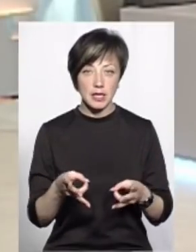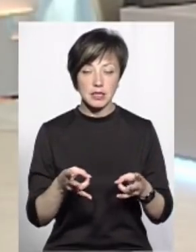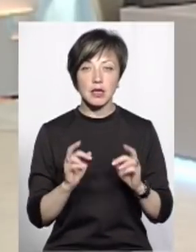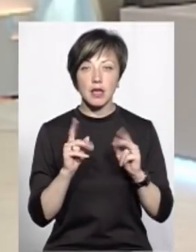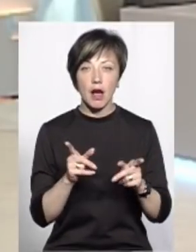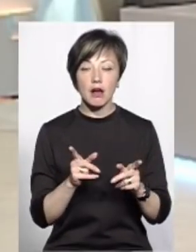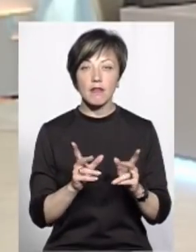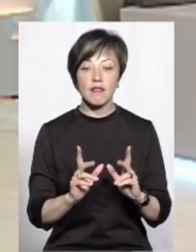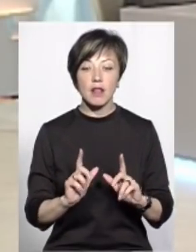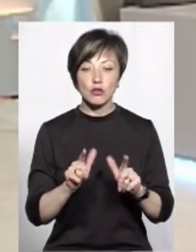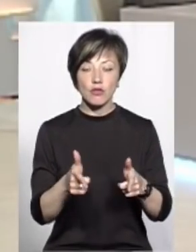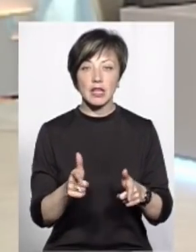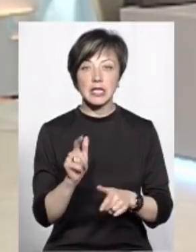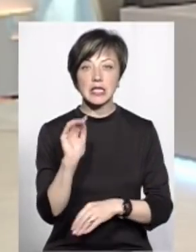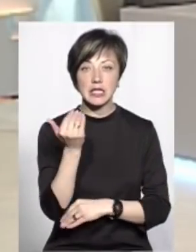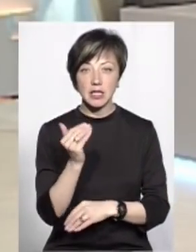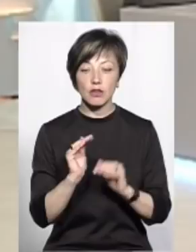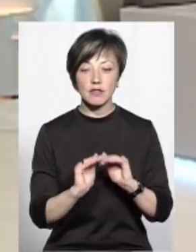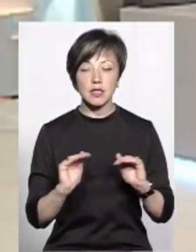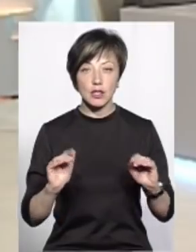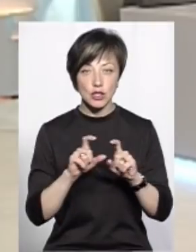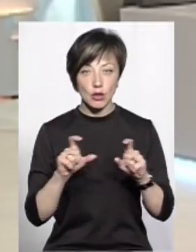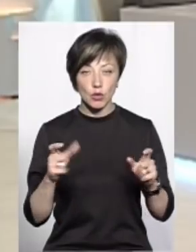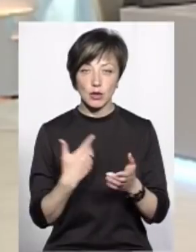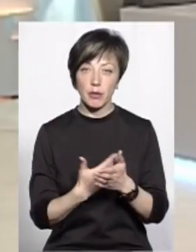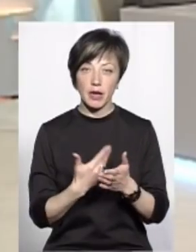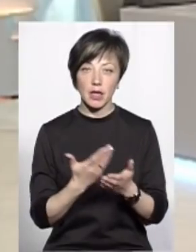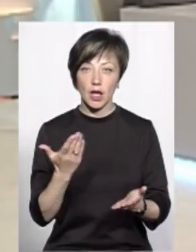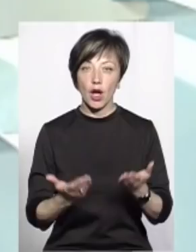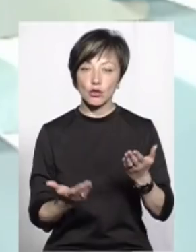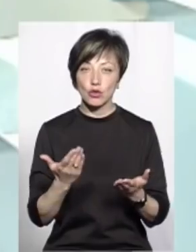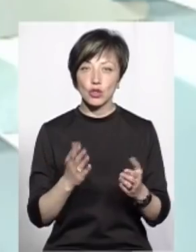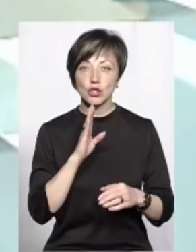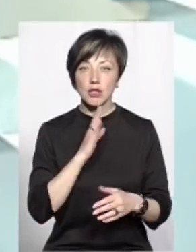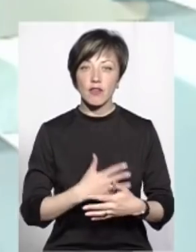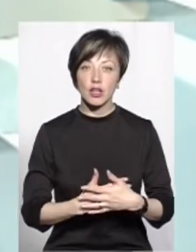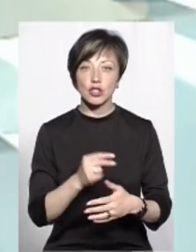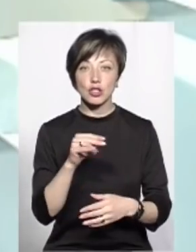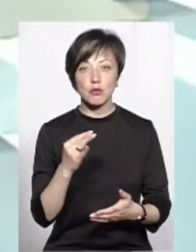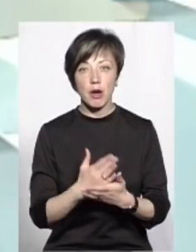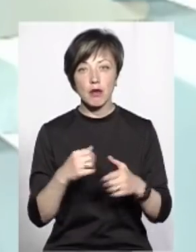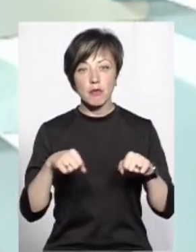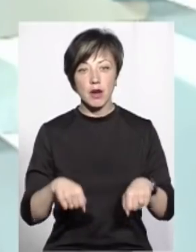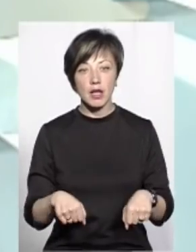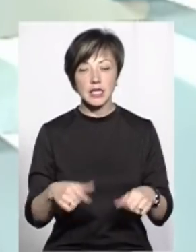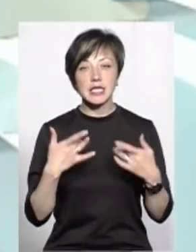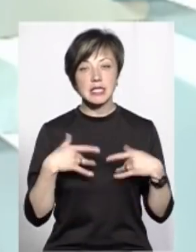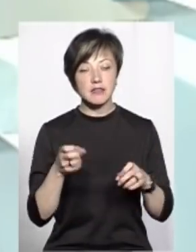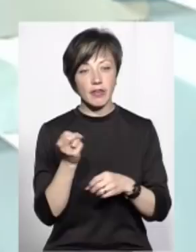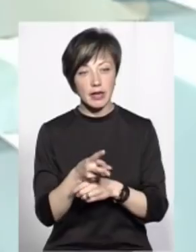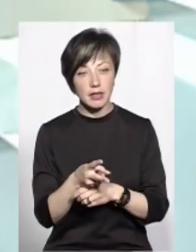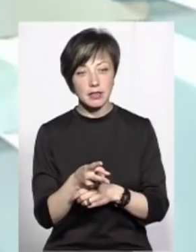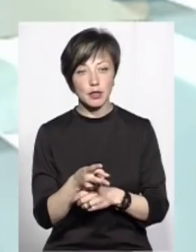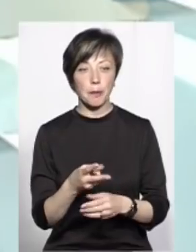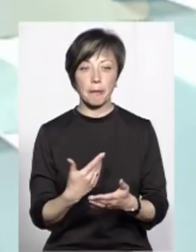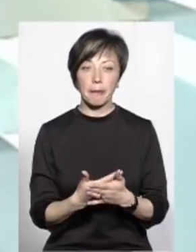як влаштувати дитину в дошкільний заклад освіти, чи, наприклад, якщо жінка вагітна, чи мають право її звільнити, ну,